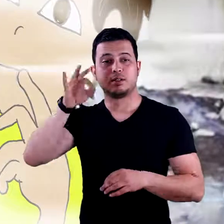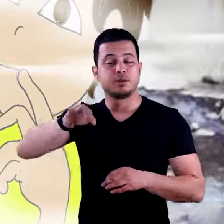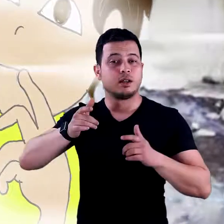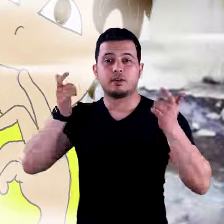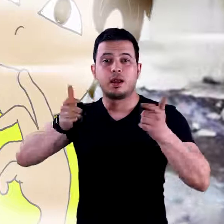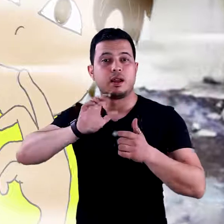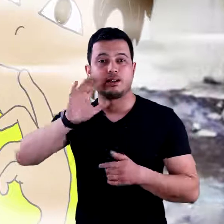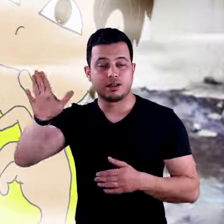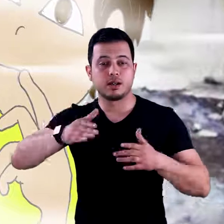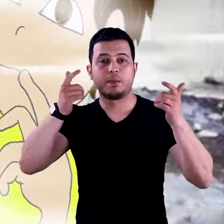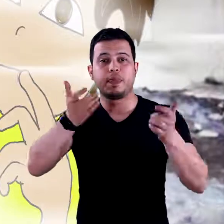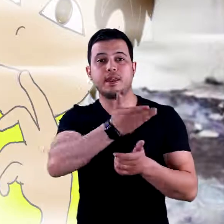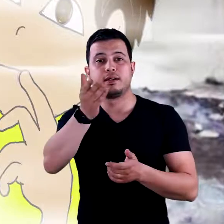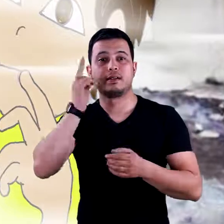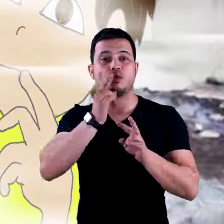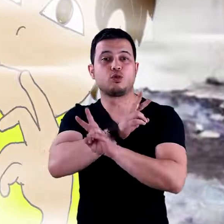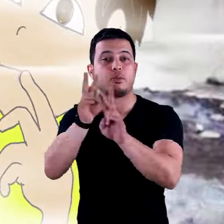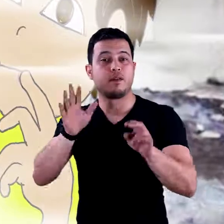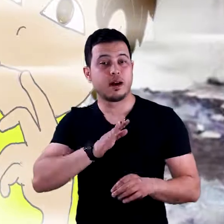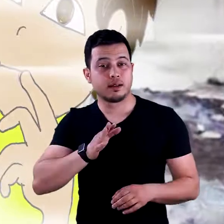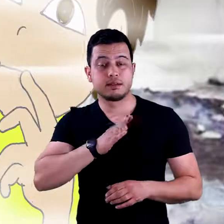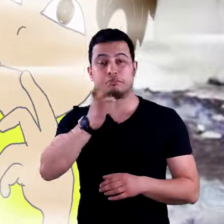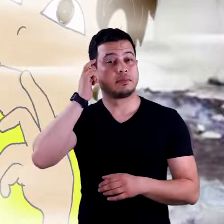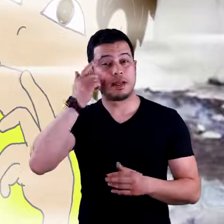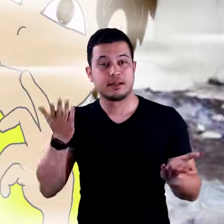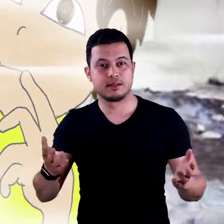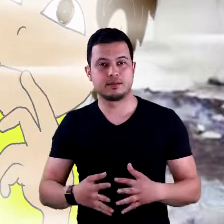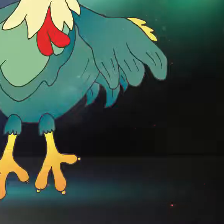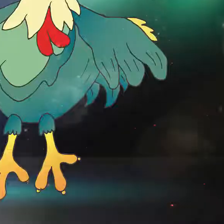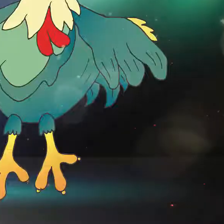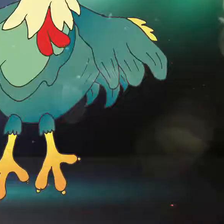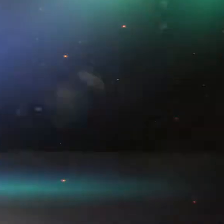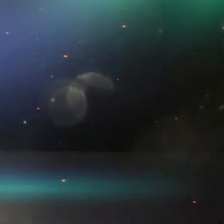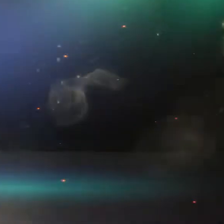gidecek, nereleri göreceklerdi, ne dersiniz?